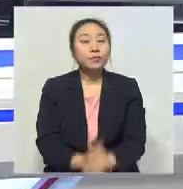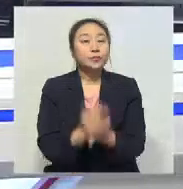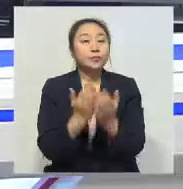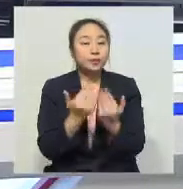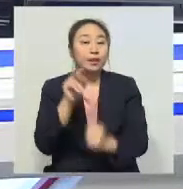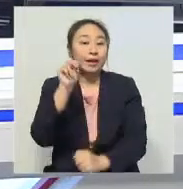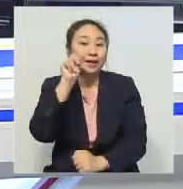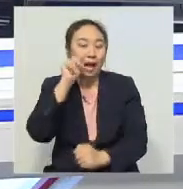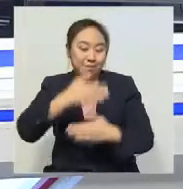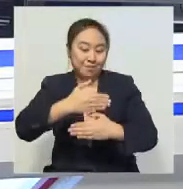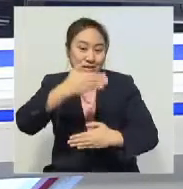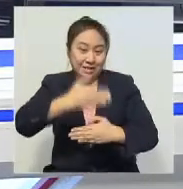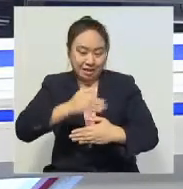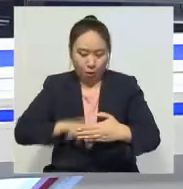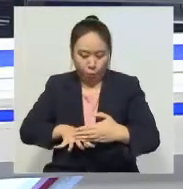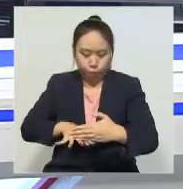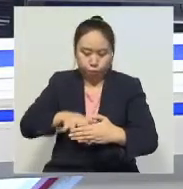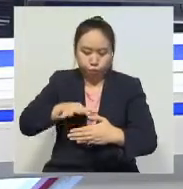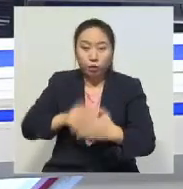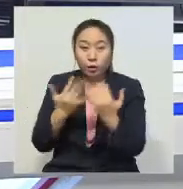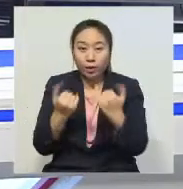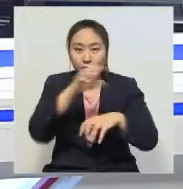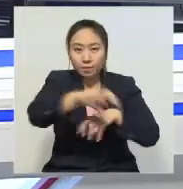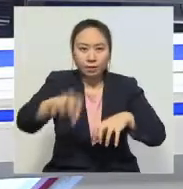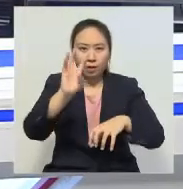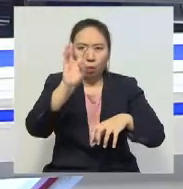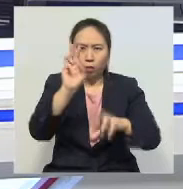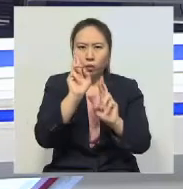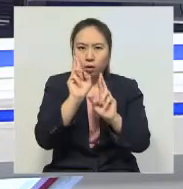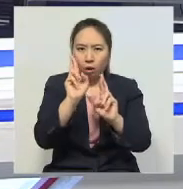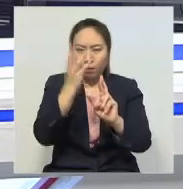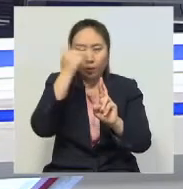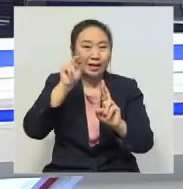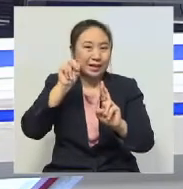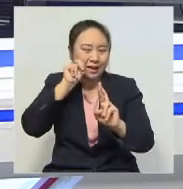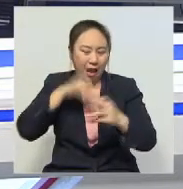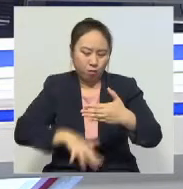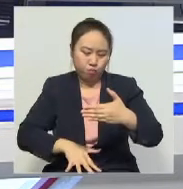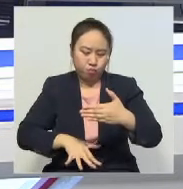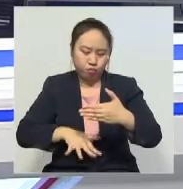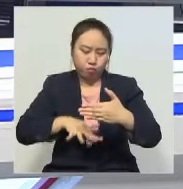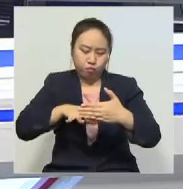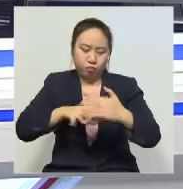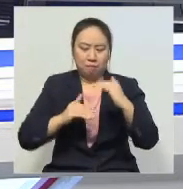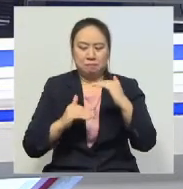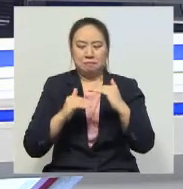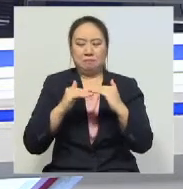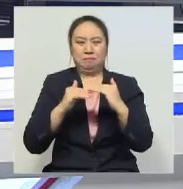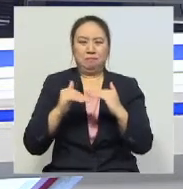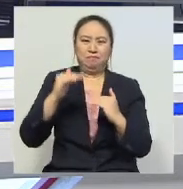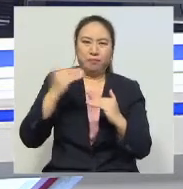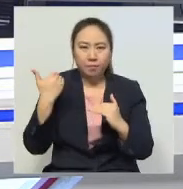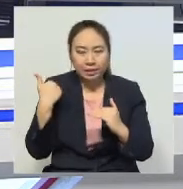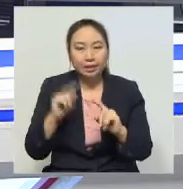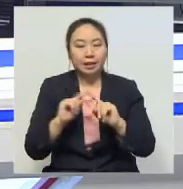ส่วนสถานการณ์น้ำในเขื่อนนะคะปัจจุบันก็ยังคงมี6เขื่อนที่ต้องเฝ้าระวังเนื่องจากว่ามีระดับน้ำที่เกินเกณฑ์ควบคุมแต่ก็พบว่าป